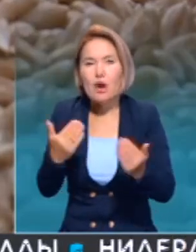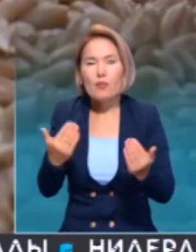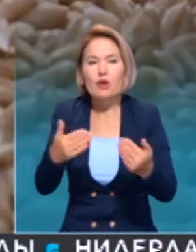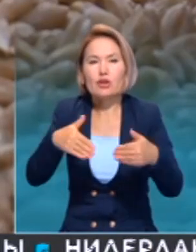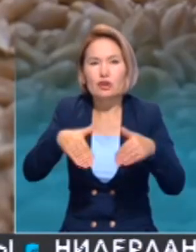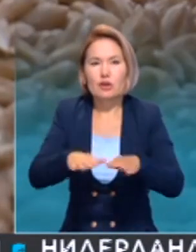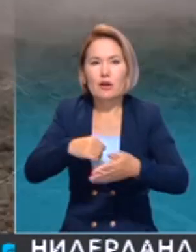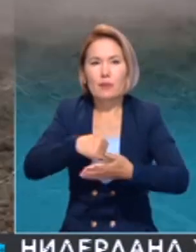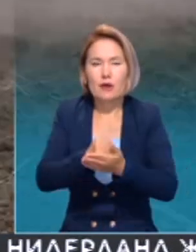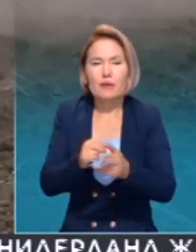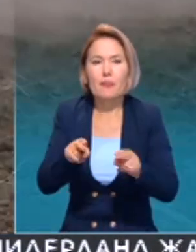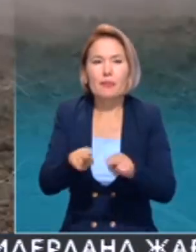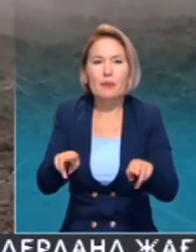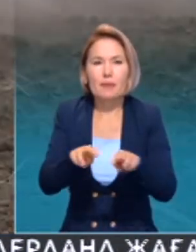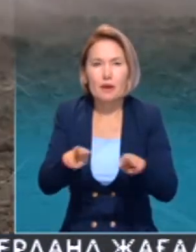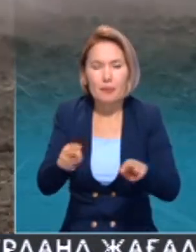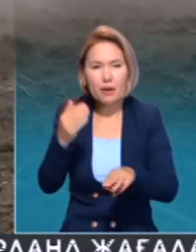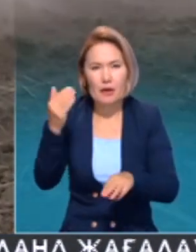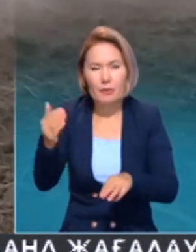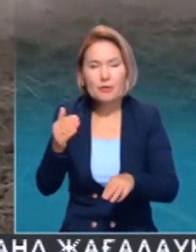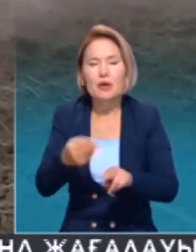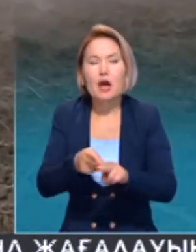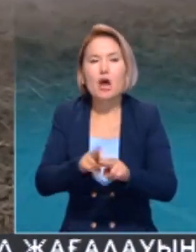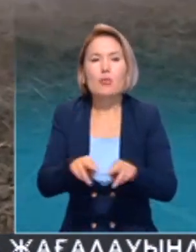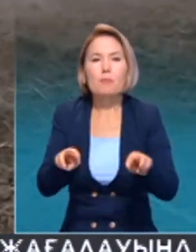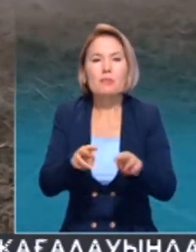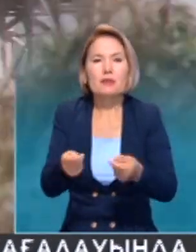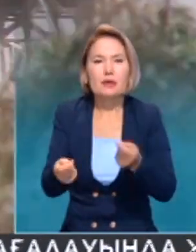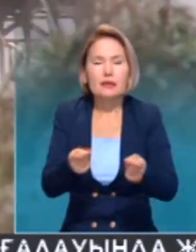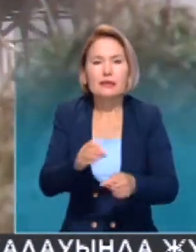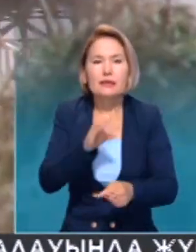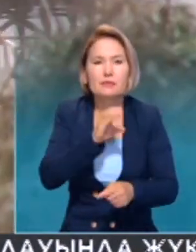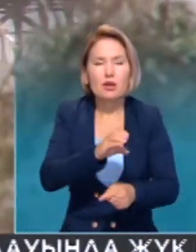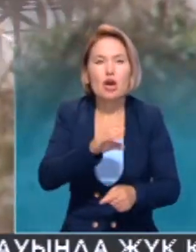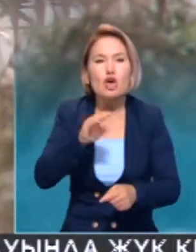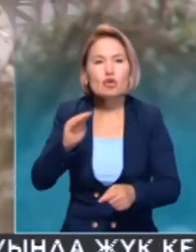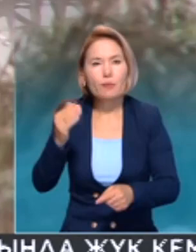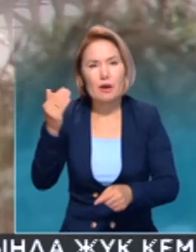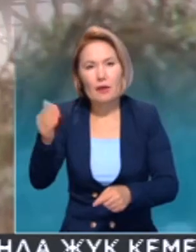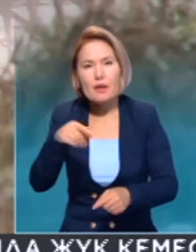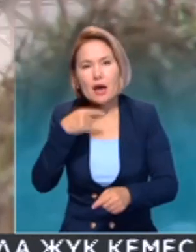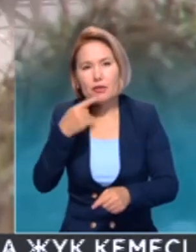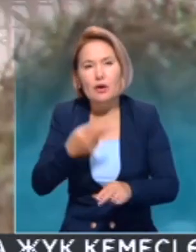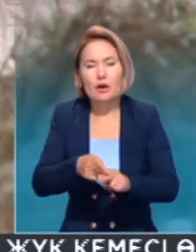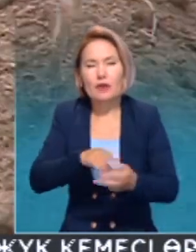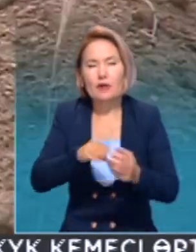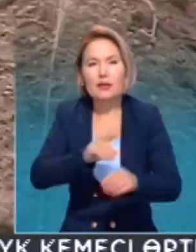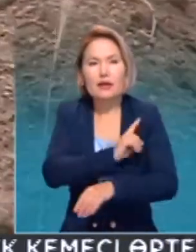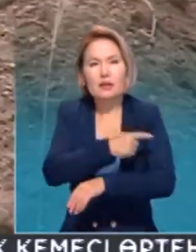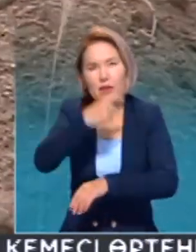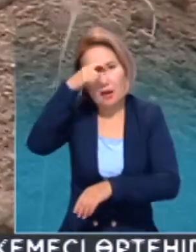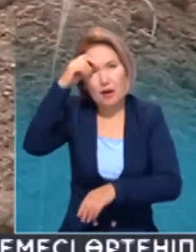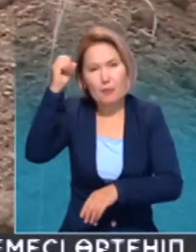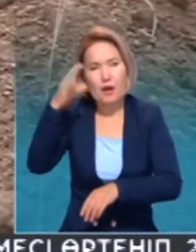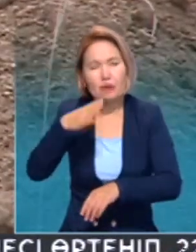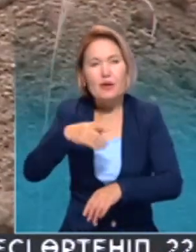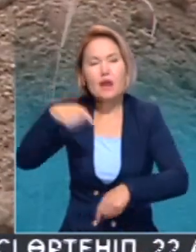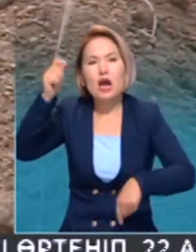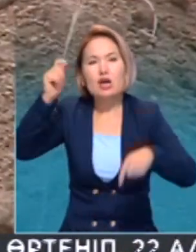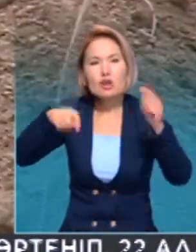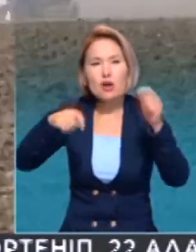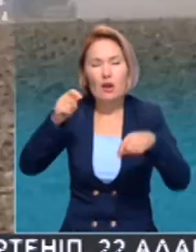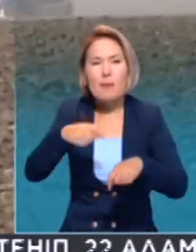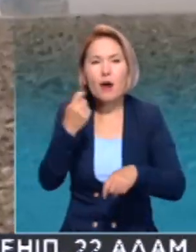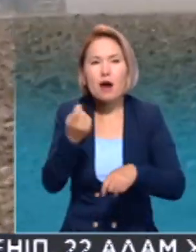қабылданды. Премьер-министрдің орынбасары сауда және интеграция министрі Серік Жұманғариннің айтуынша, аптап ыстық пен жауын шашынның